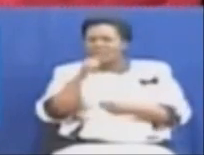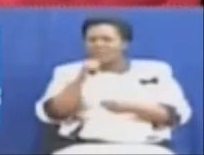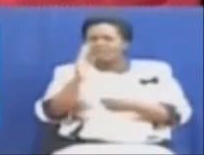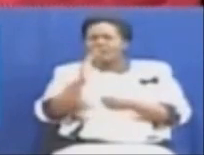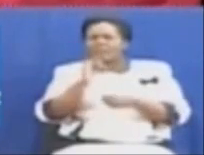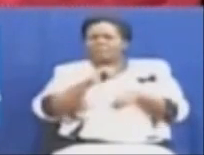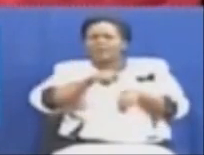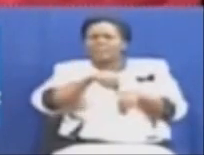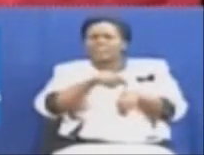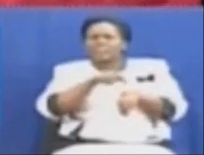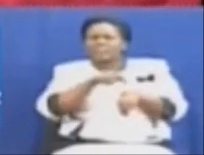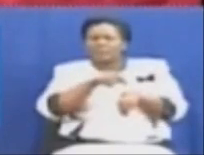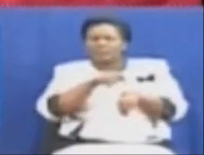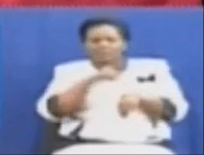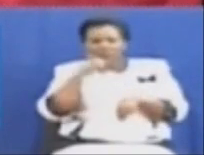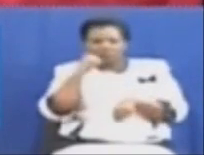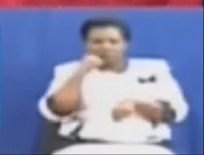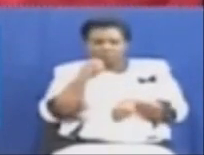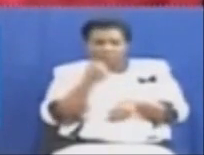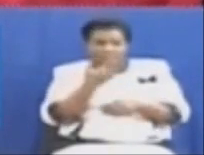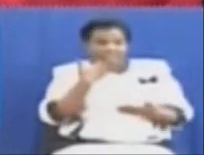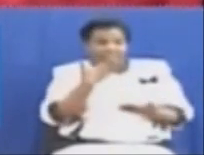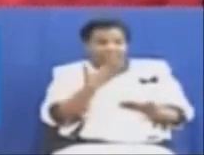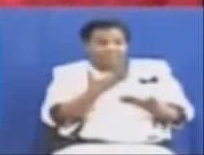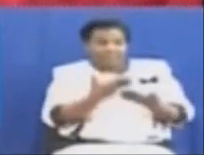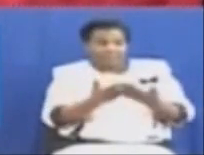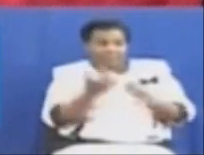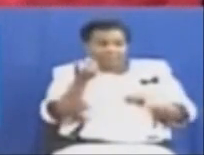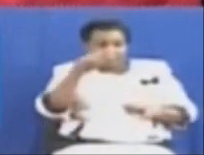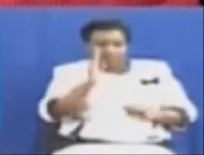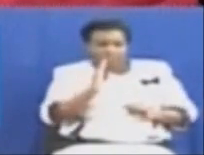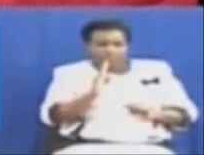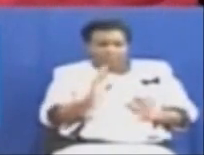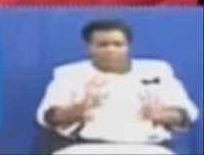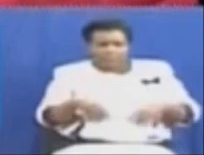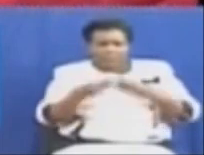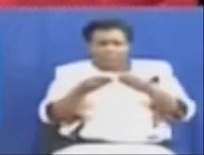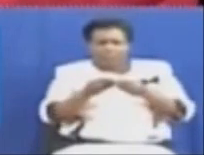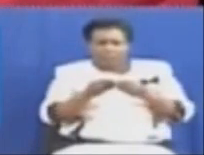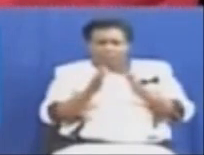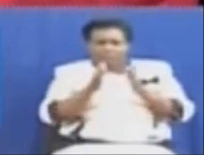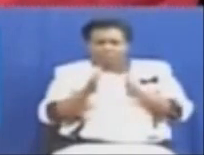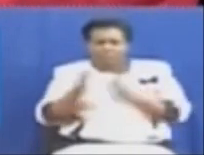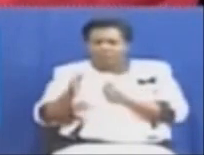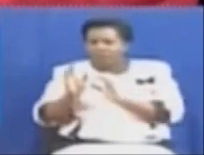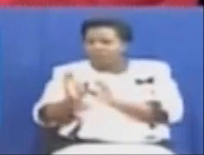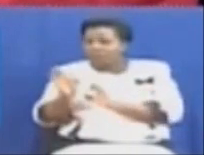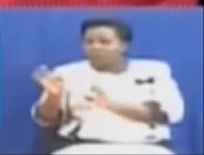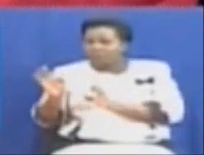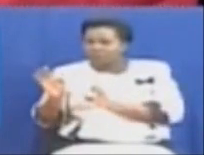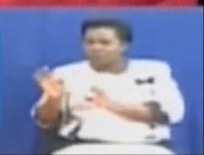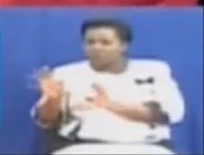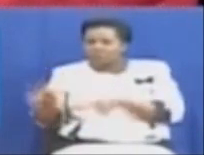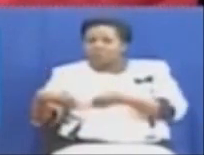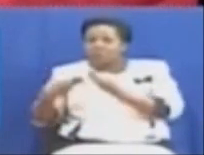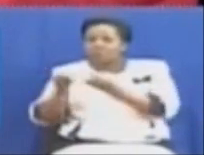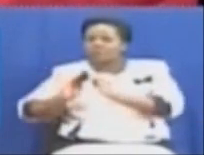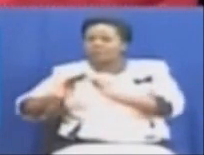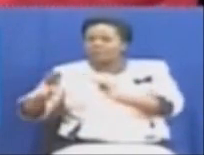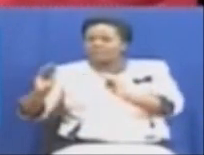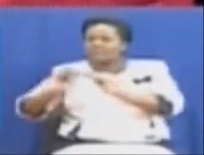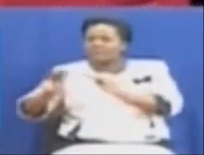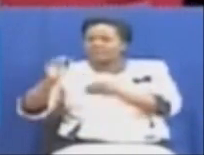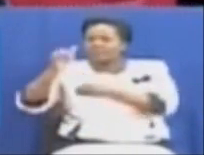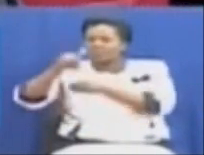Sasa swali langu la kwanza, kwa kuwa swala la kutenga, swala la kutenda la kutoa maamuzi kwenye masuala ya ardhi ni